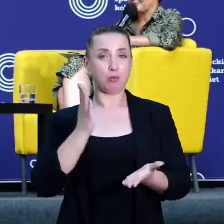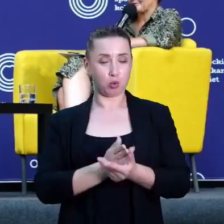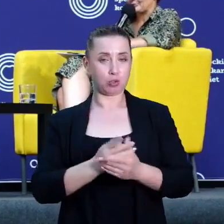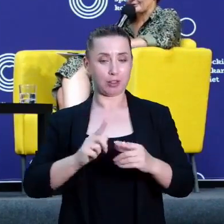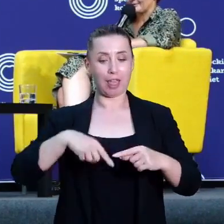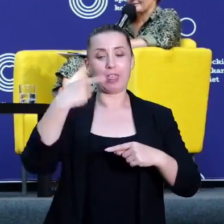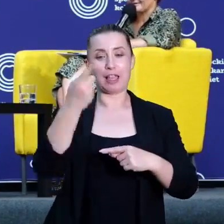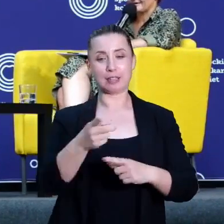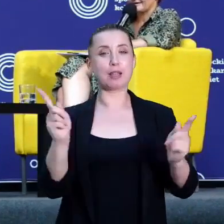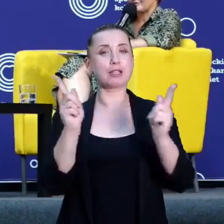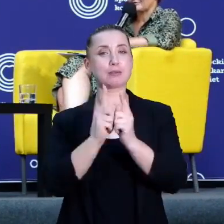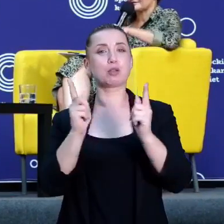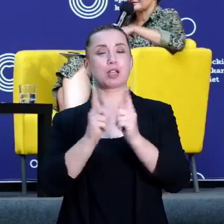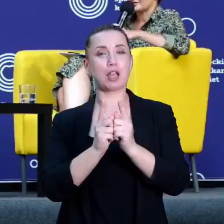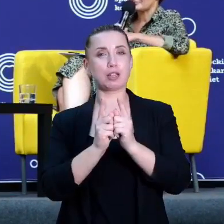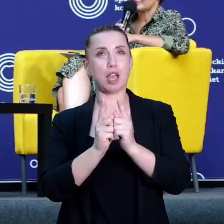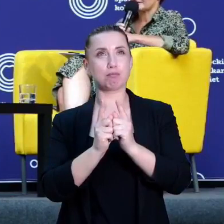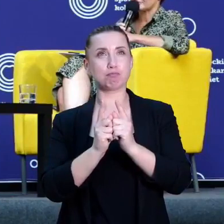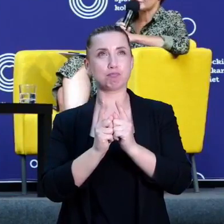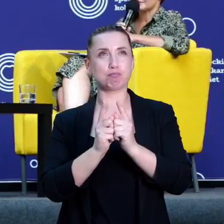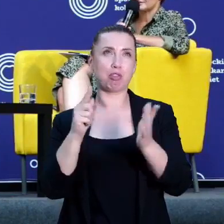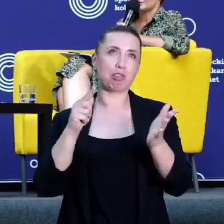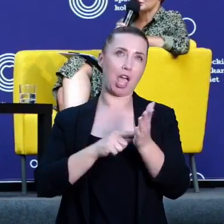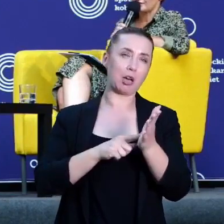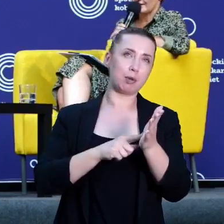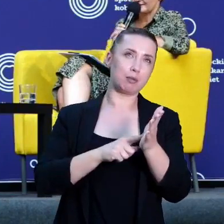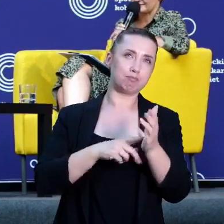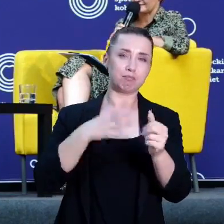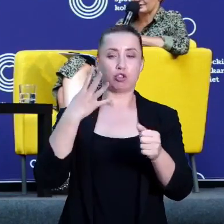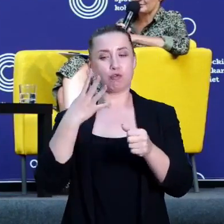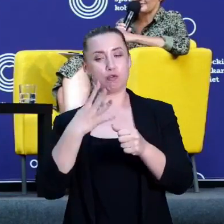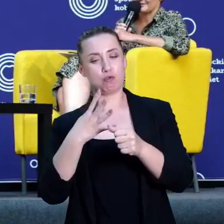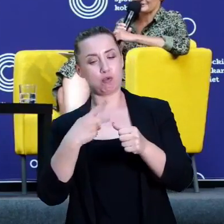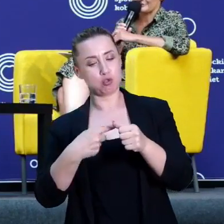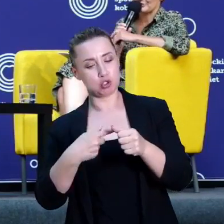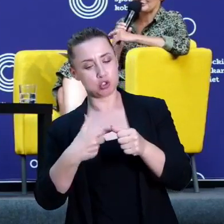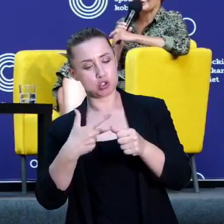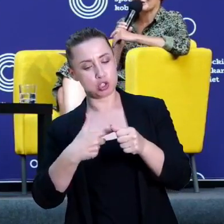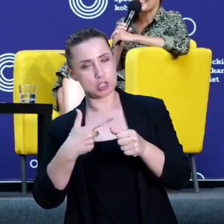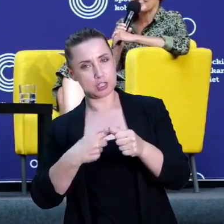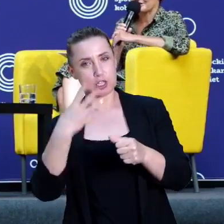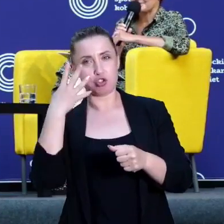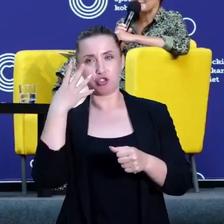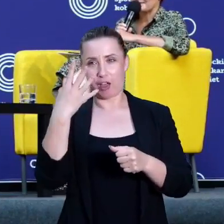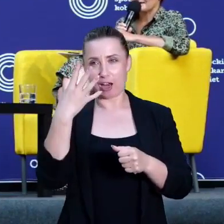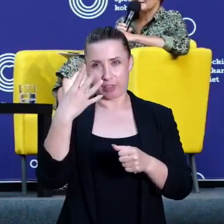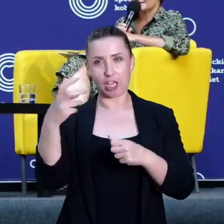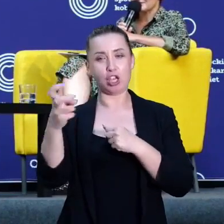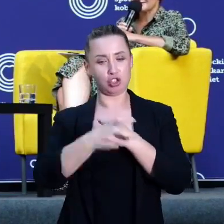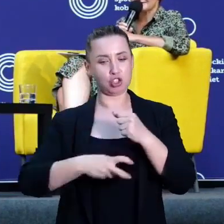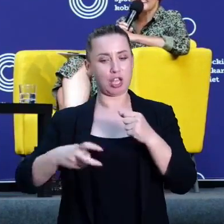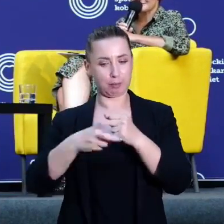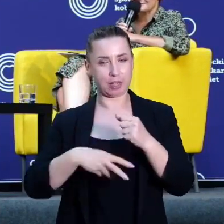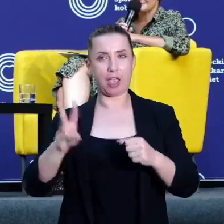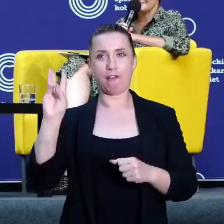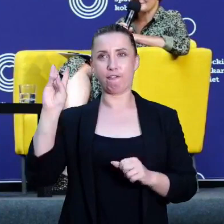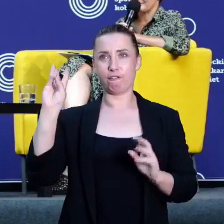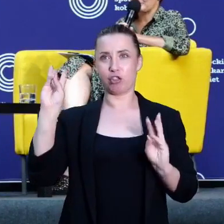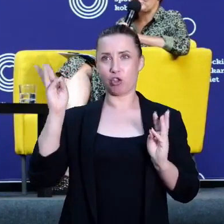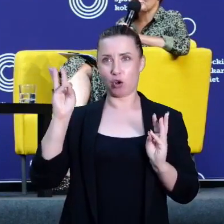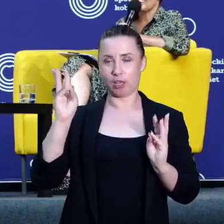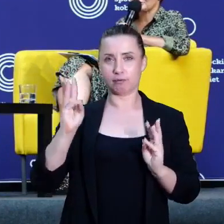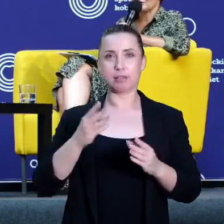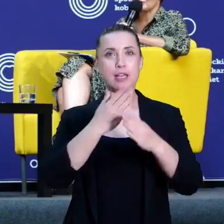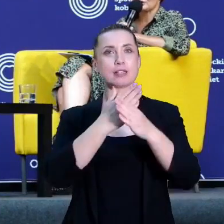spotkanie, które planujemy na koniec sierpnia, 24, jeżeli pamiętam, to jest wtorek sierpnia. Tym razem chcemy